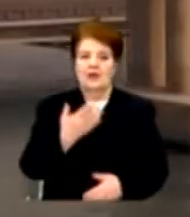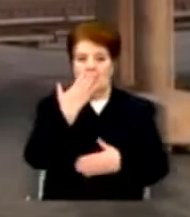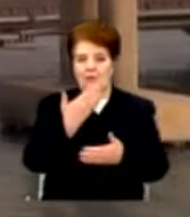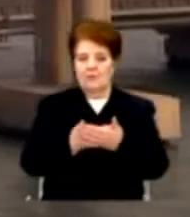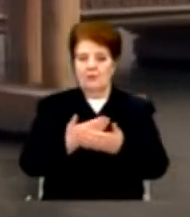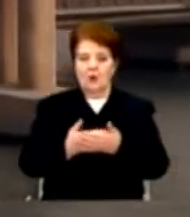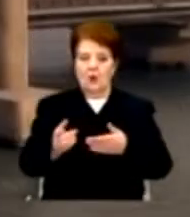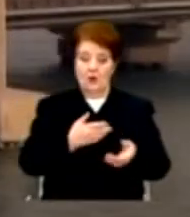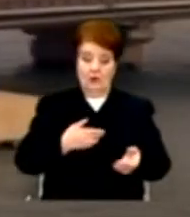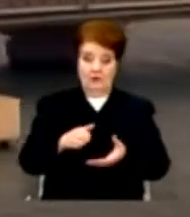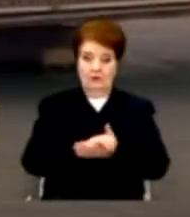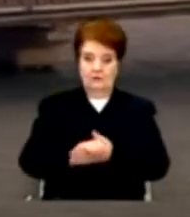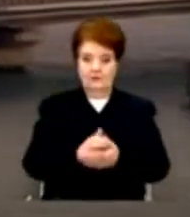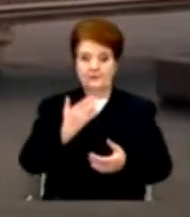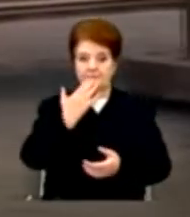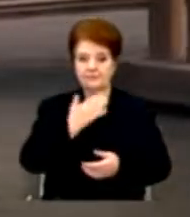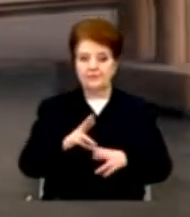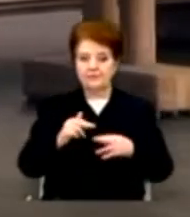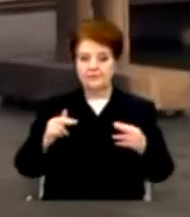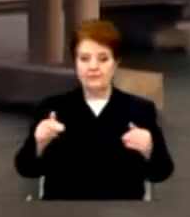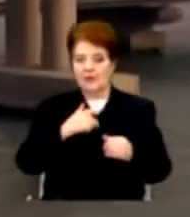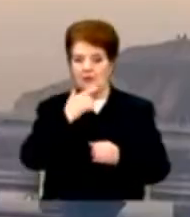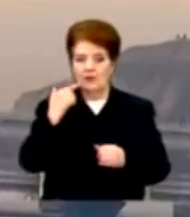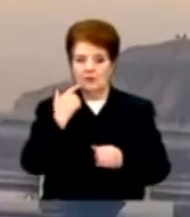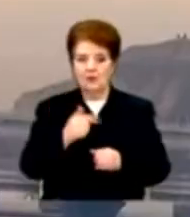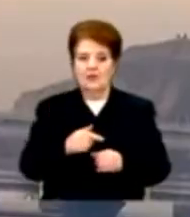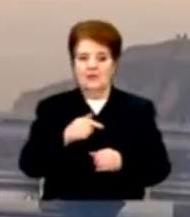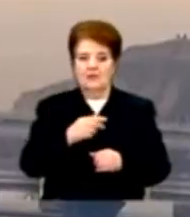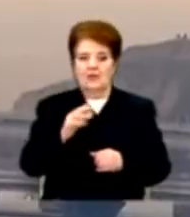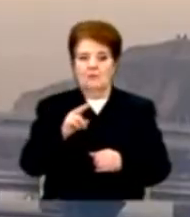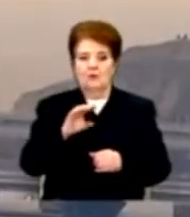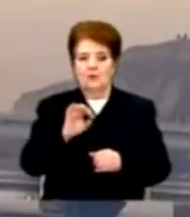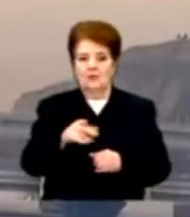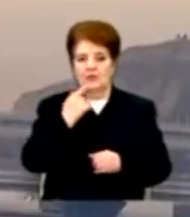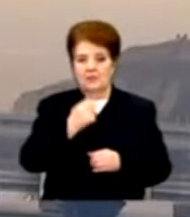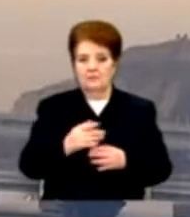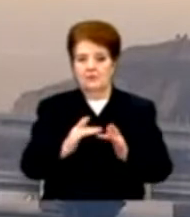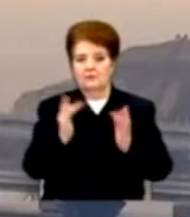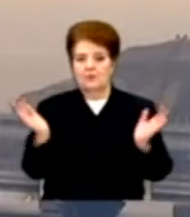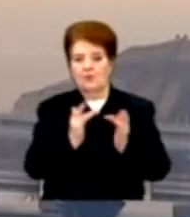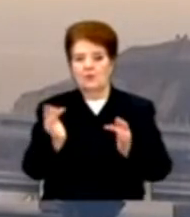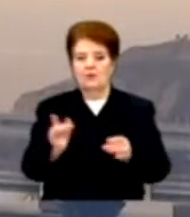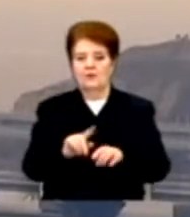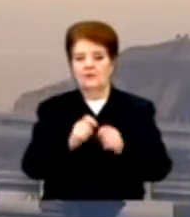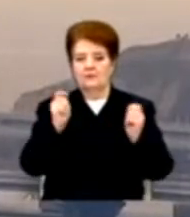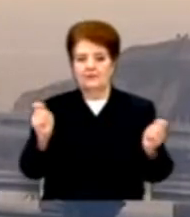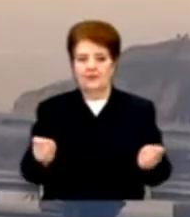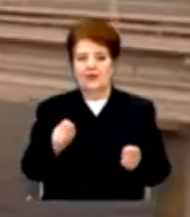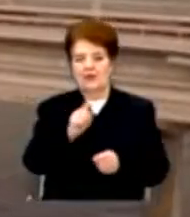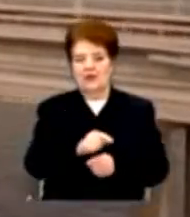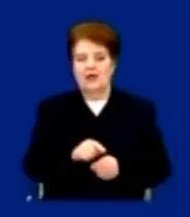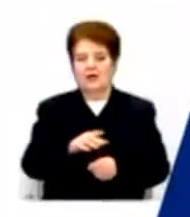protestelor comunității internaționale, președintele Federației Ruse Vladimir Putin a inaugurat podul feroviar care leagă peninsula Crimeea de